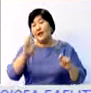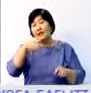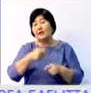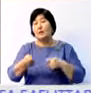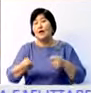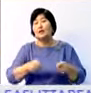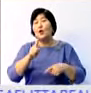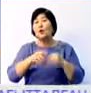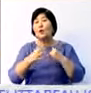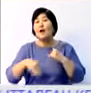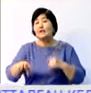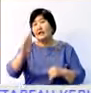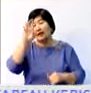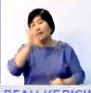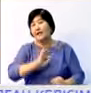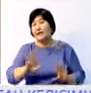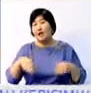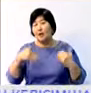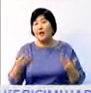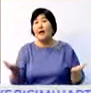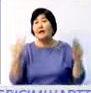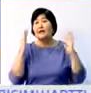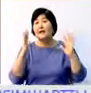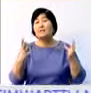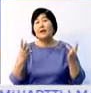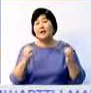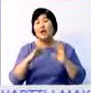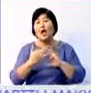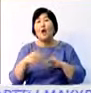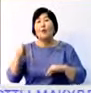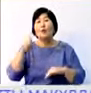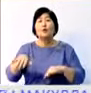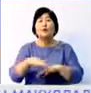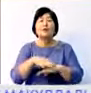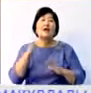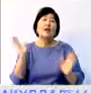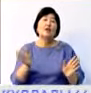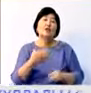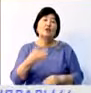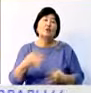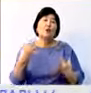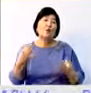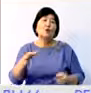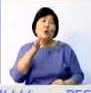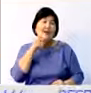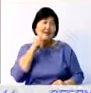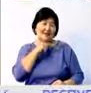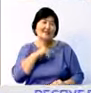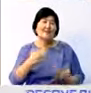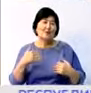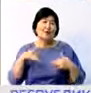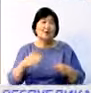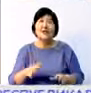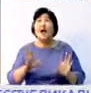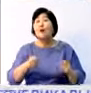жер бағдарламасы аясында ел игілігіне берілген саябақта енді ауыл тұрғындары серуендеп бос уақыттарын тиімді өткізеді.